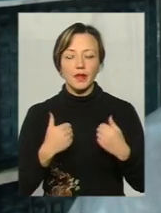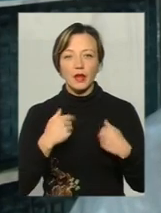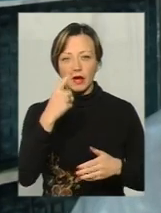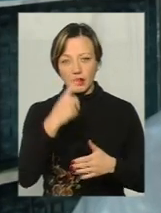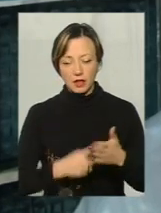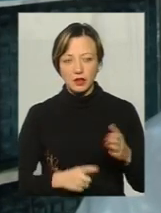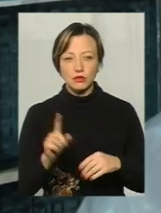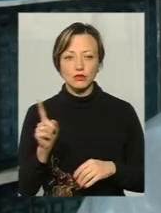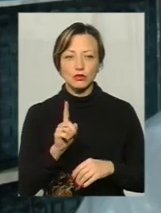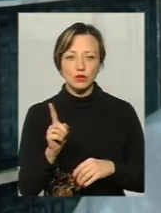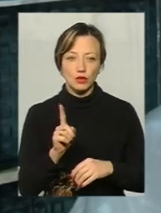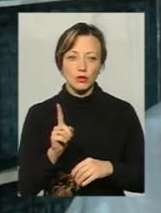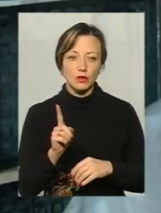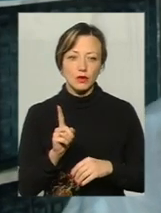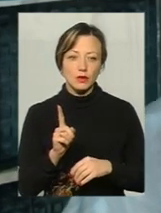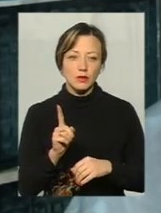що